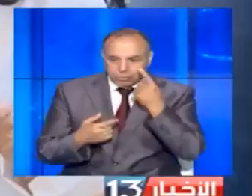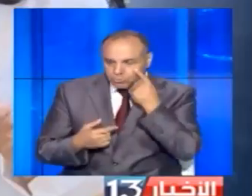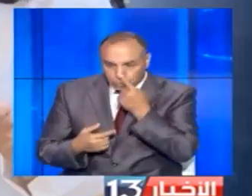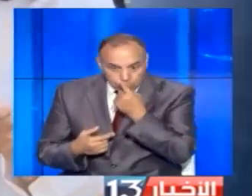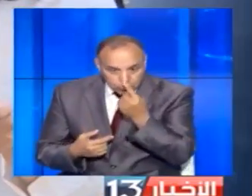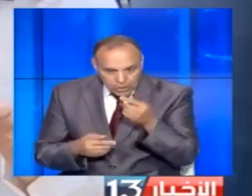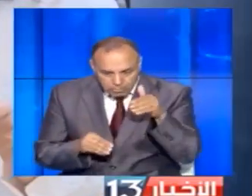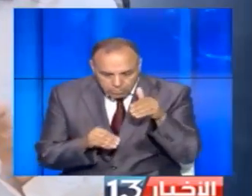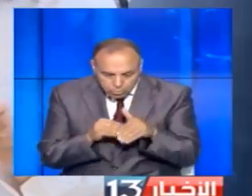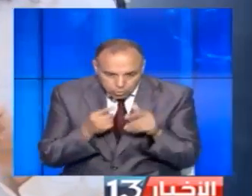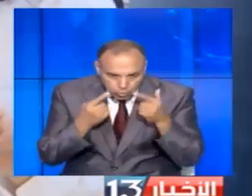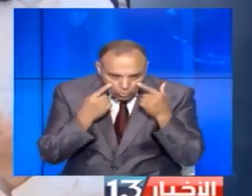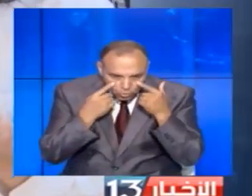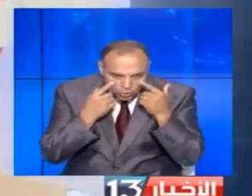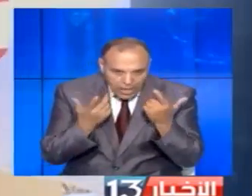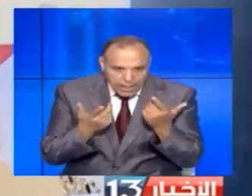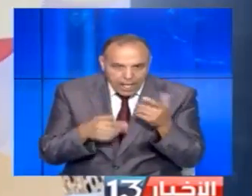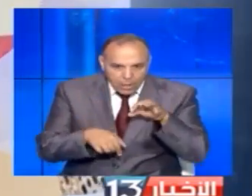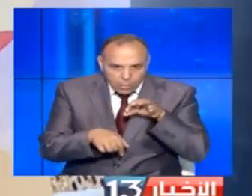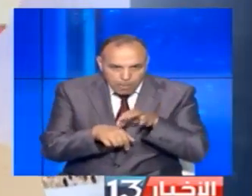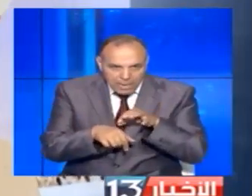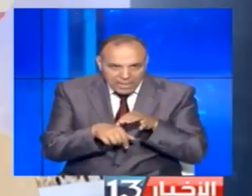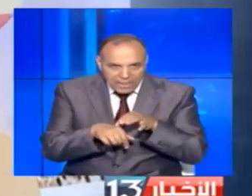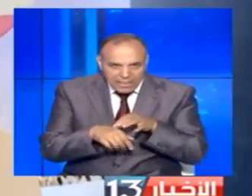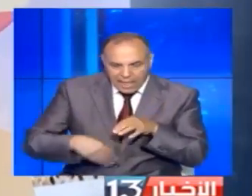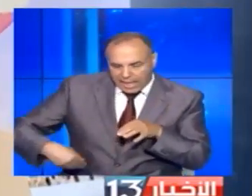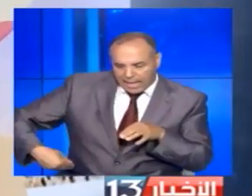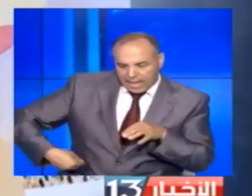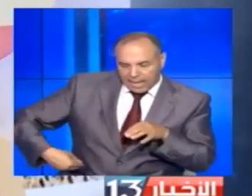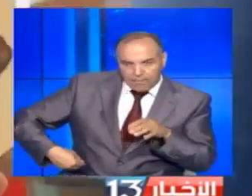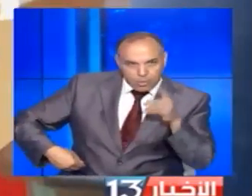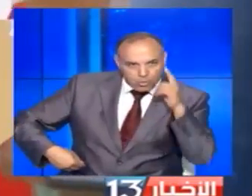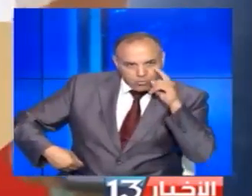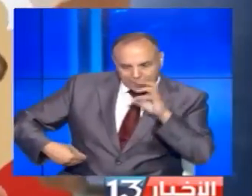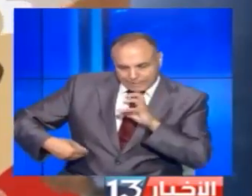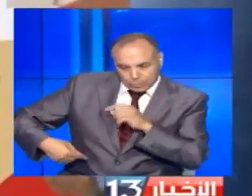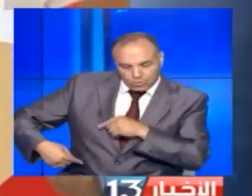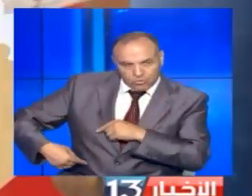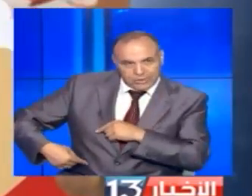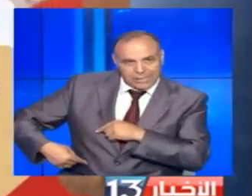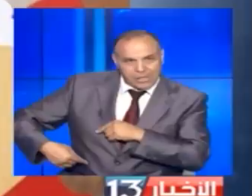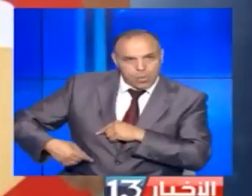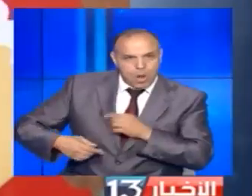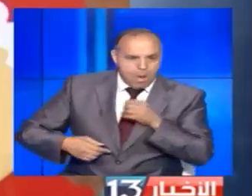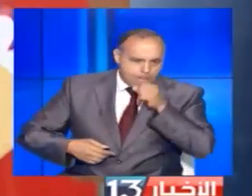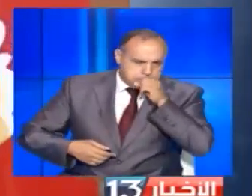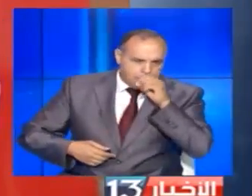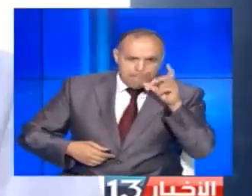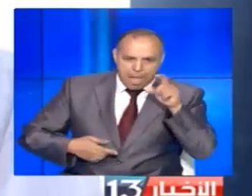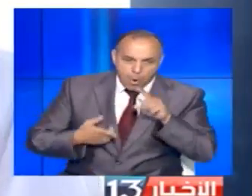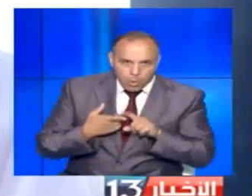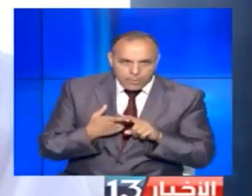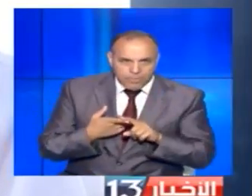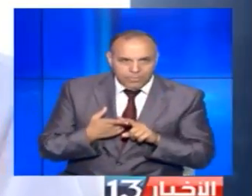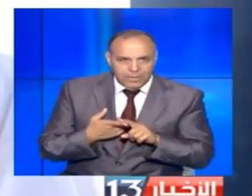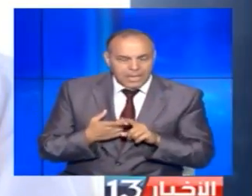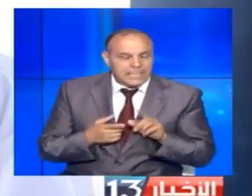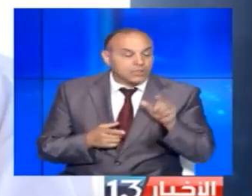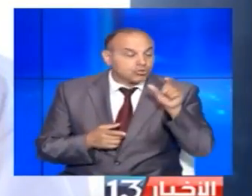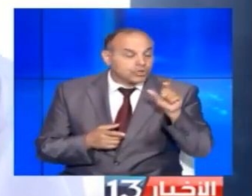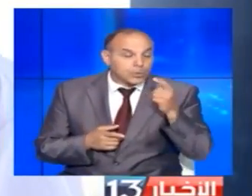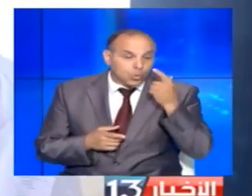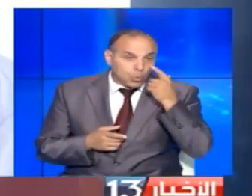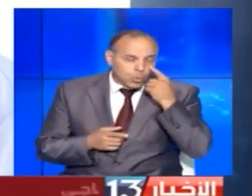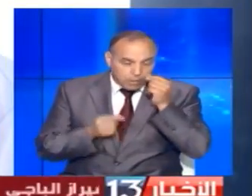بعد ذبحه من عدم إصابة الكبد بتورمات طفيلية أو أكياس مائية. لازم الإنسان